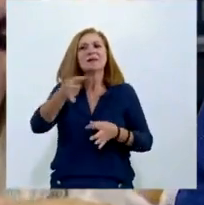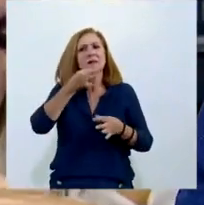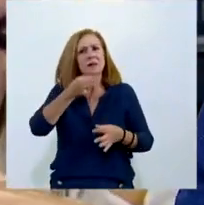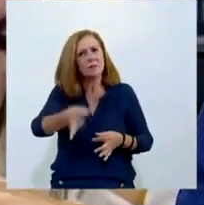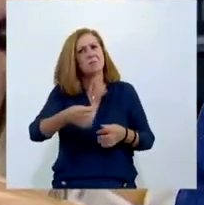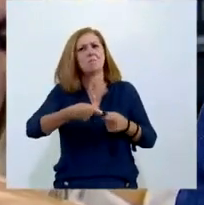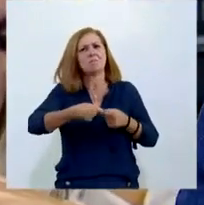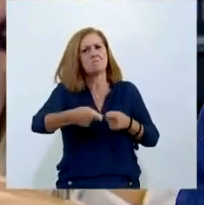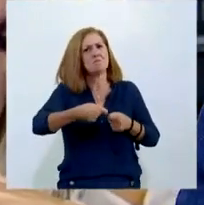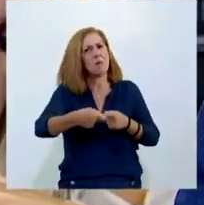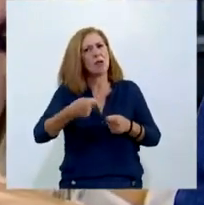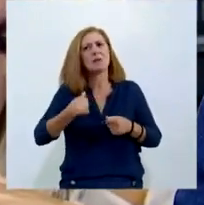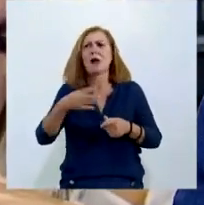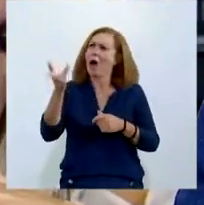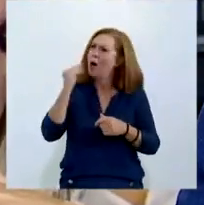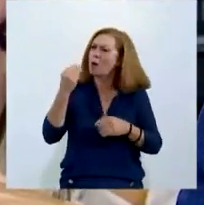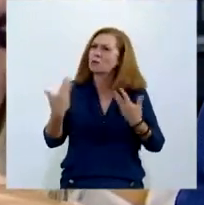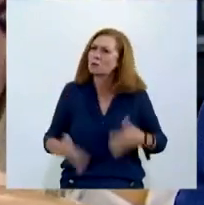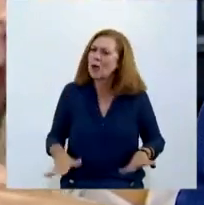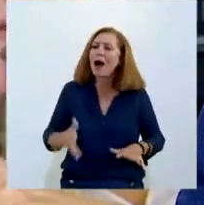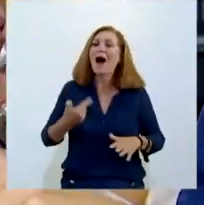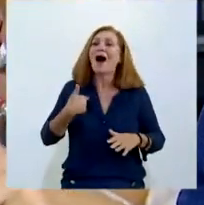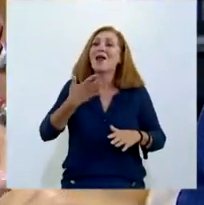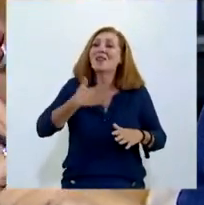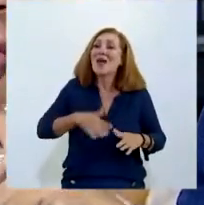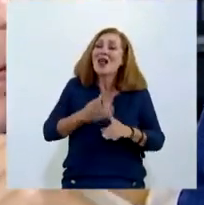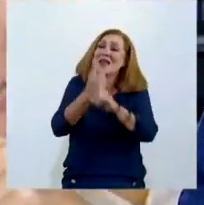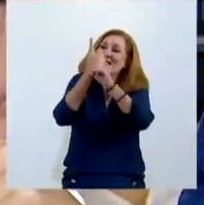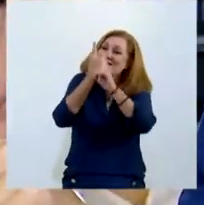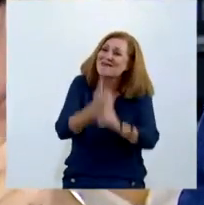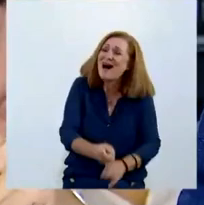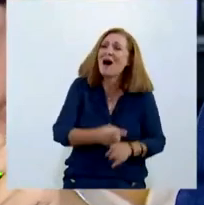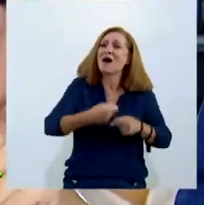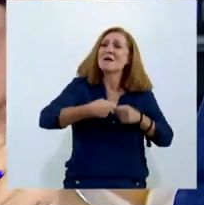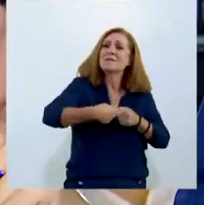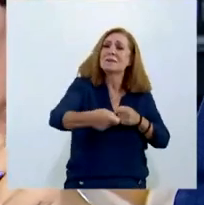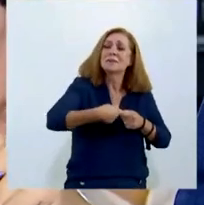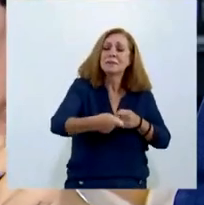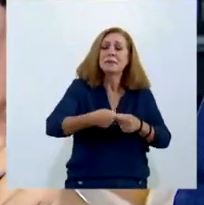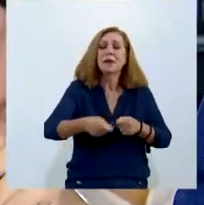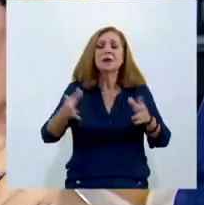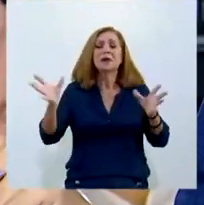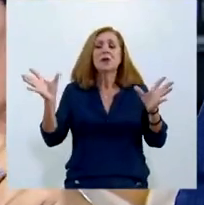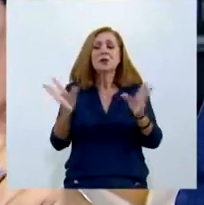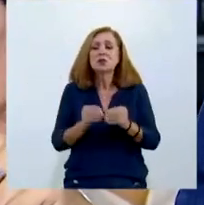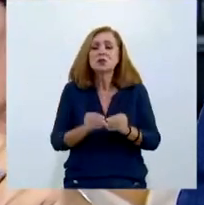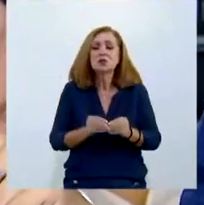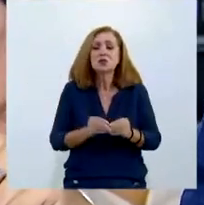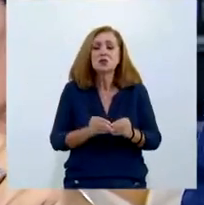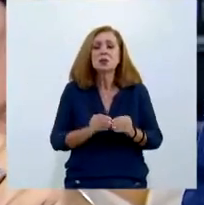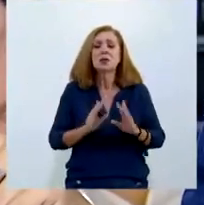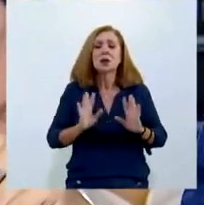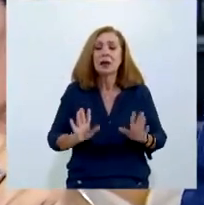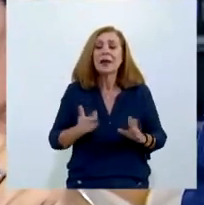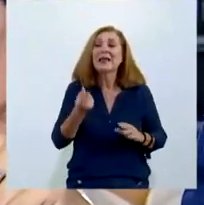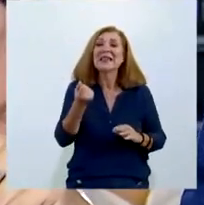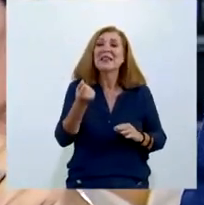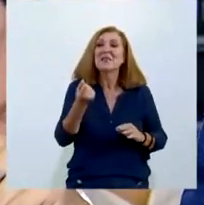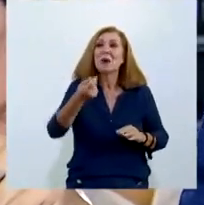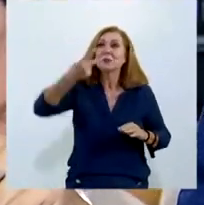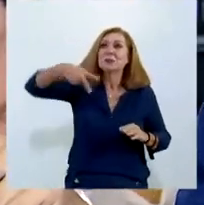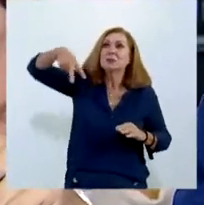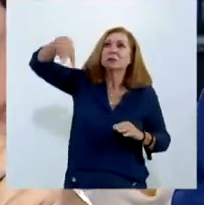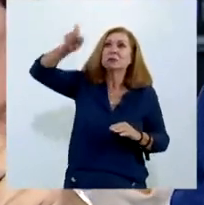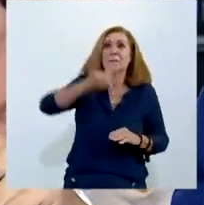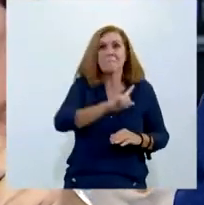οποίο όμως θέλω να μου πείτε είναι ποια συγκεκριμένα μέτρα θα λάβετε, κύριε Πρόεδρε, έτσι ώστε όχι μόνο να μην αυξάνονται οι τιμές των